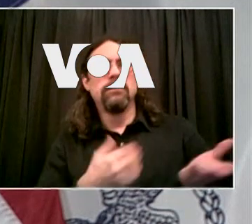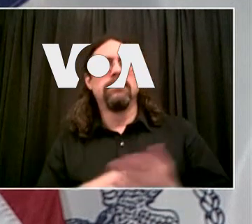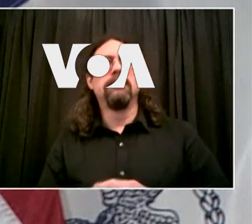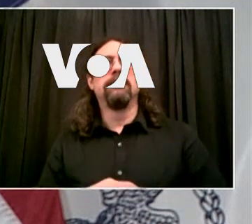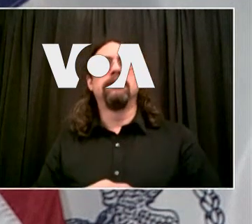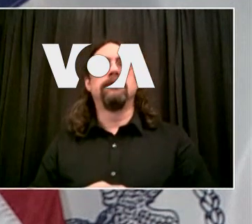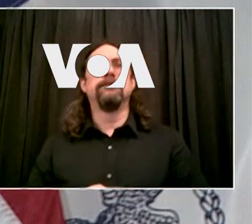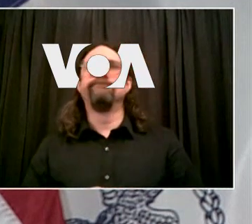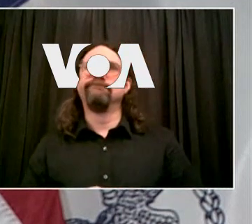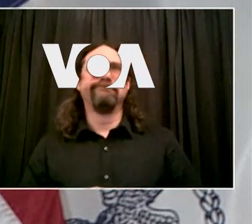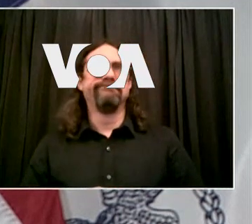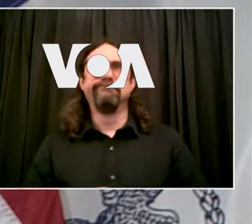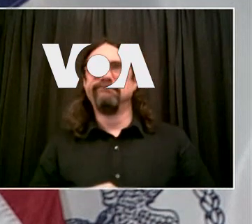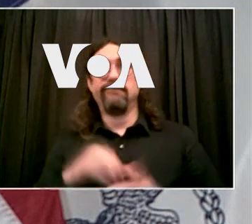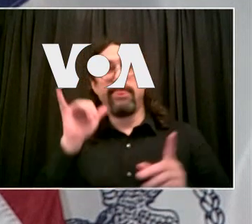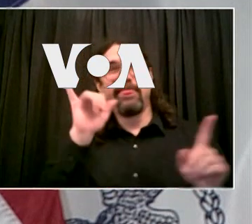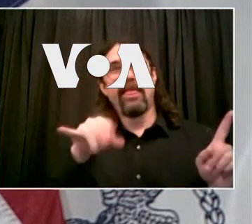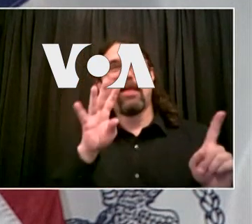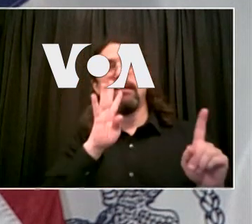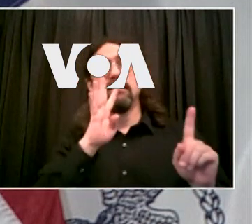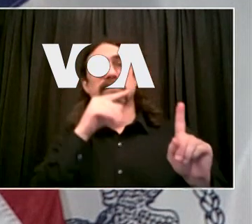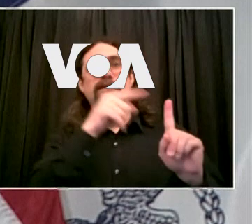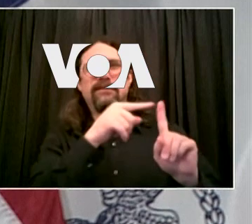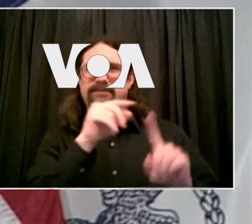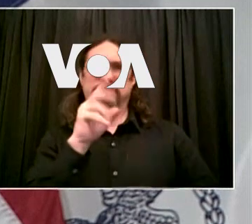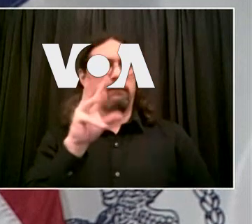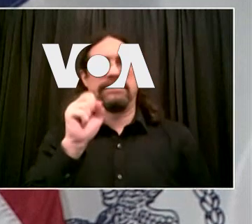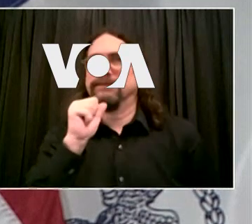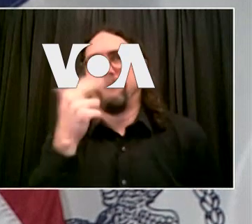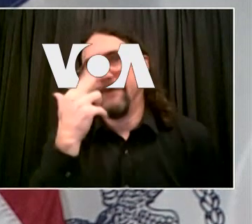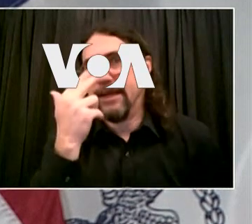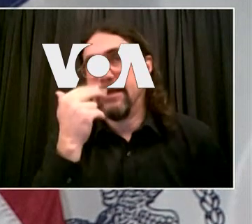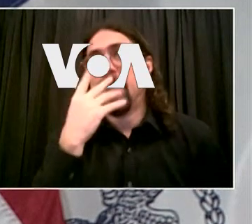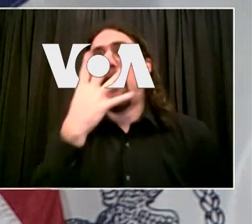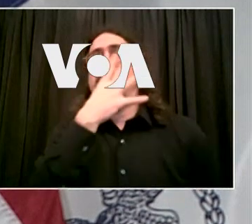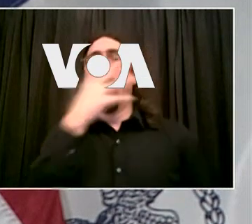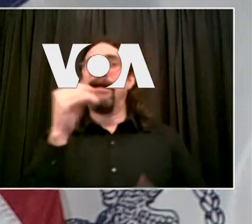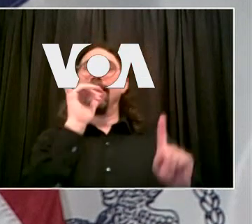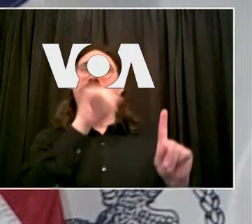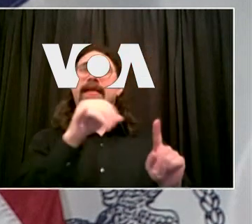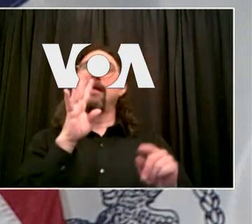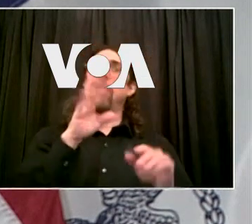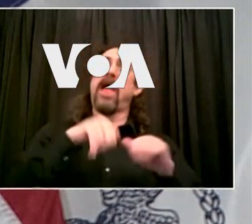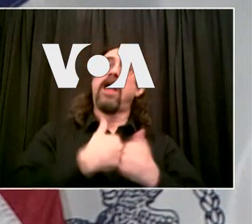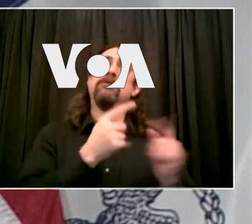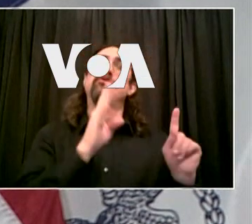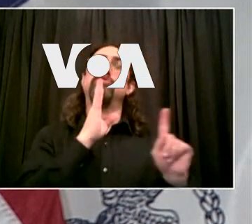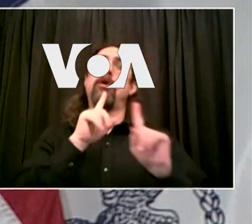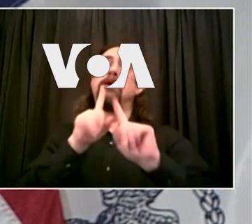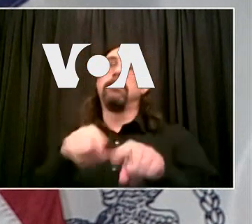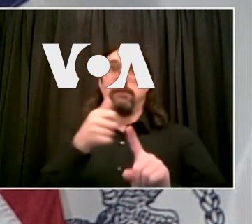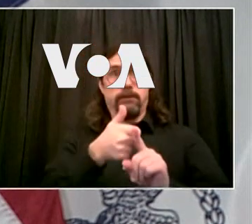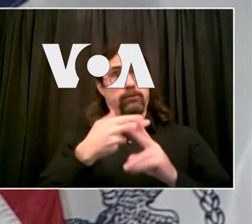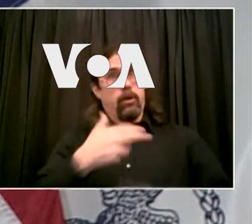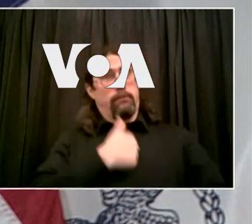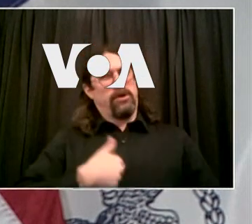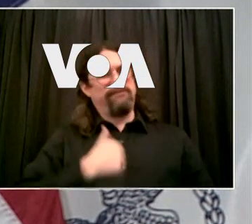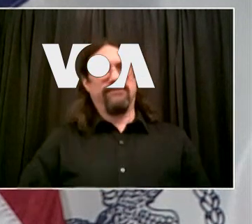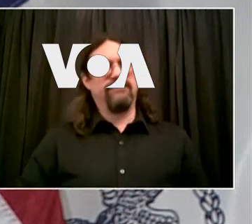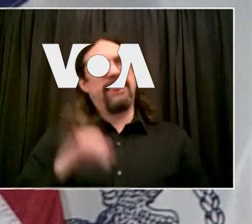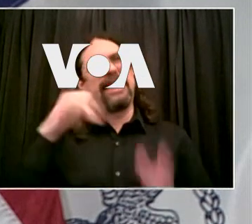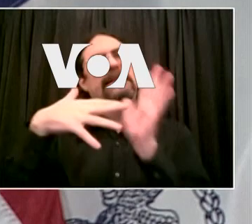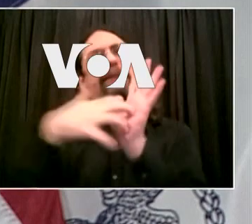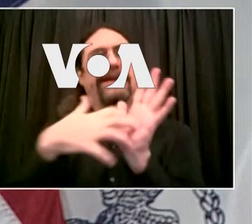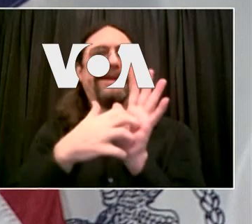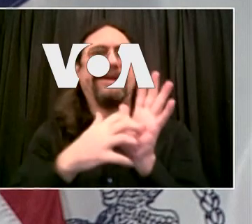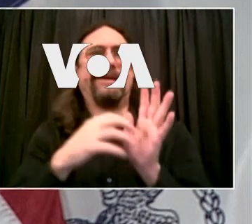构不应该被迫妥协，不应该受到州长办公室的左右，调查应该独立进行，因为这些被指控的行为如果属